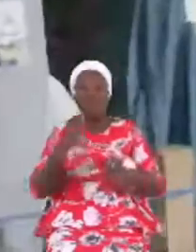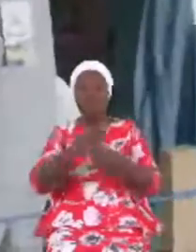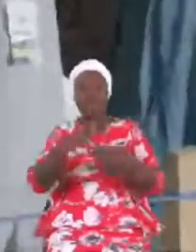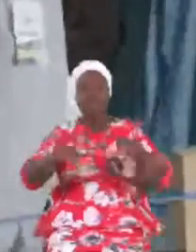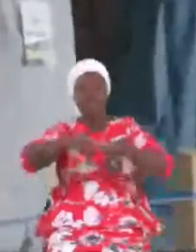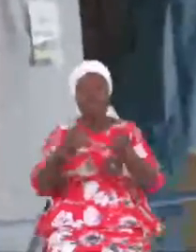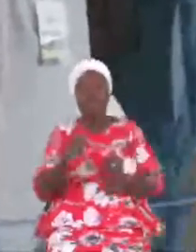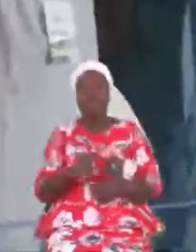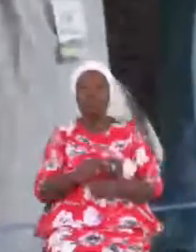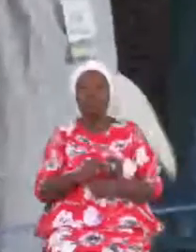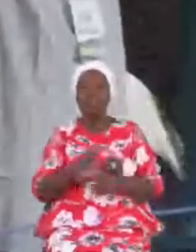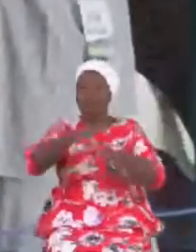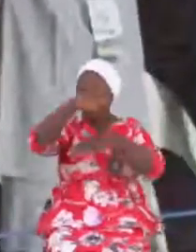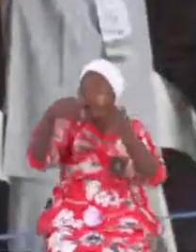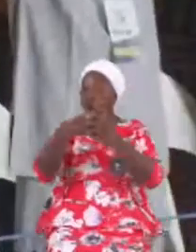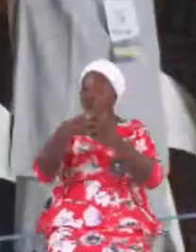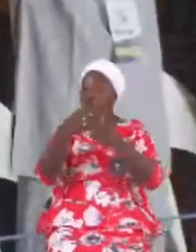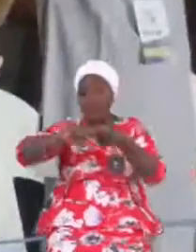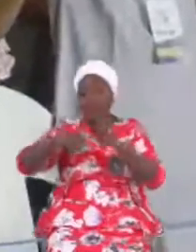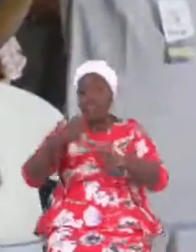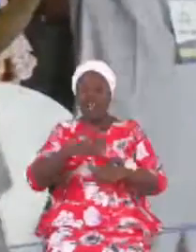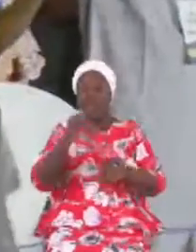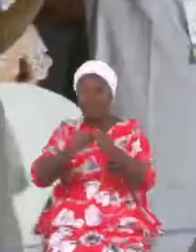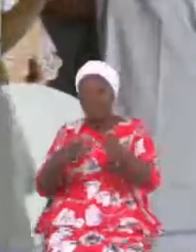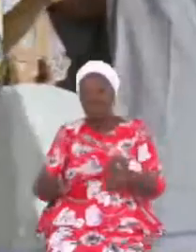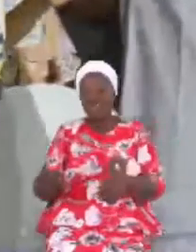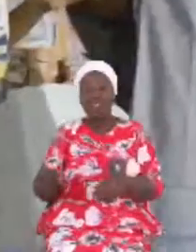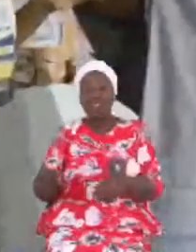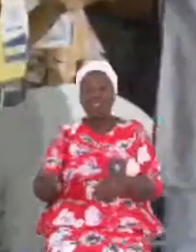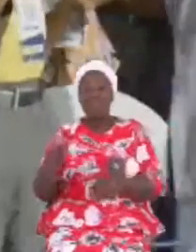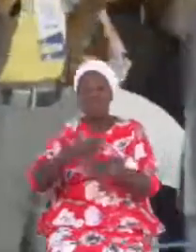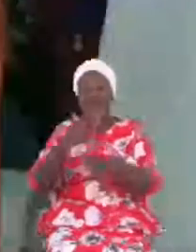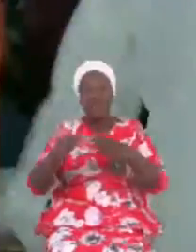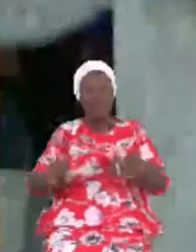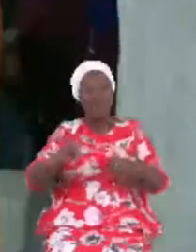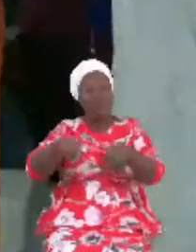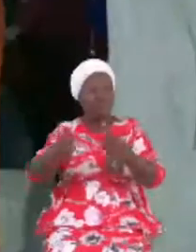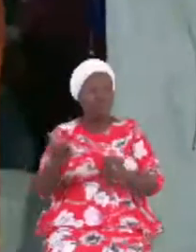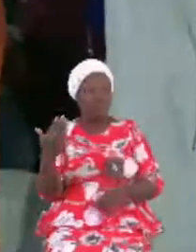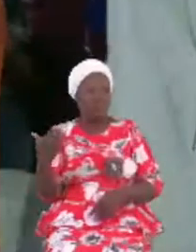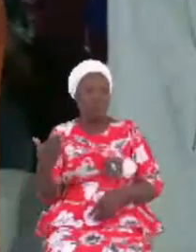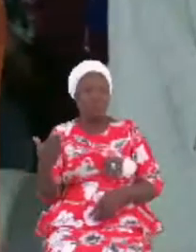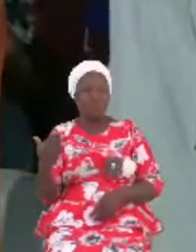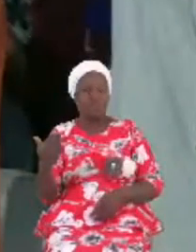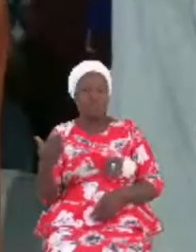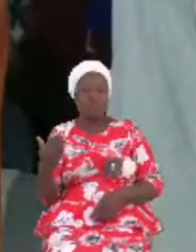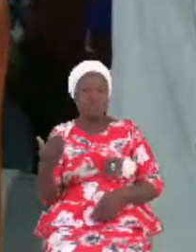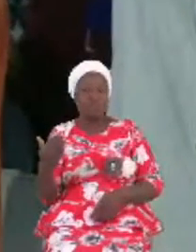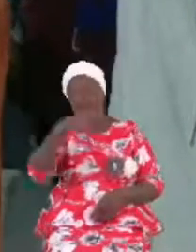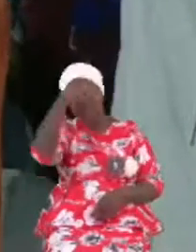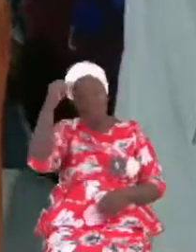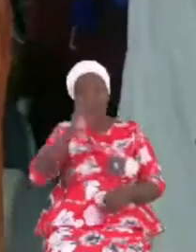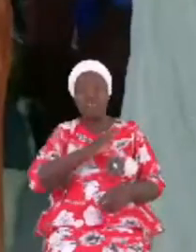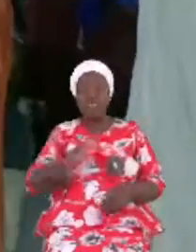totalement brisé. Tous les liens, tout est complètement brisé. Parce que